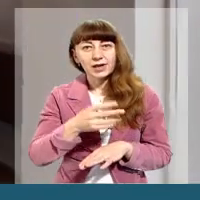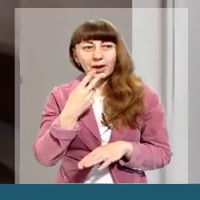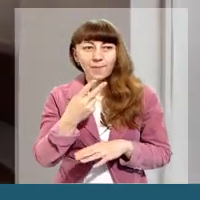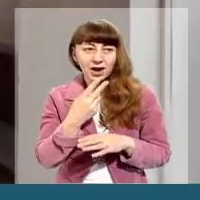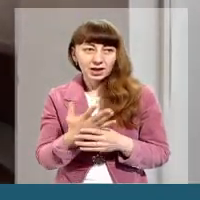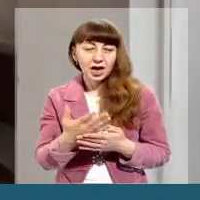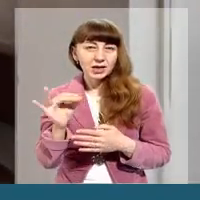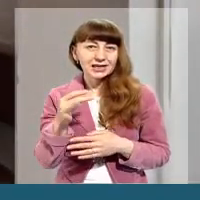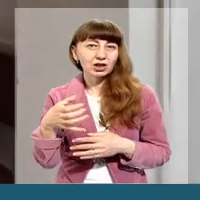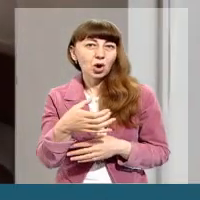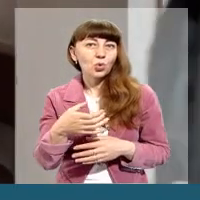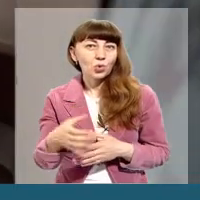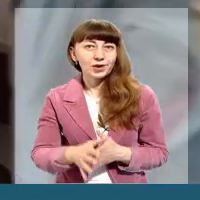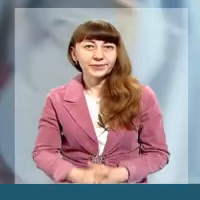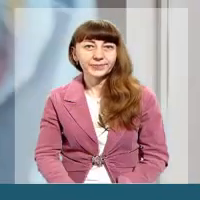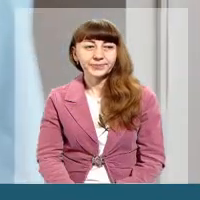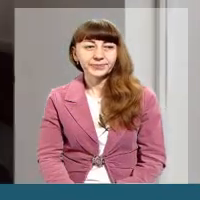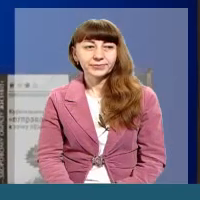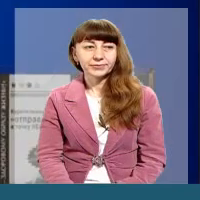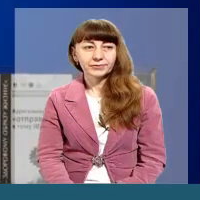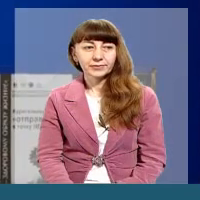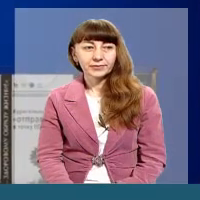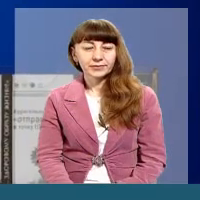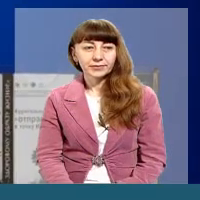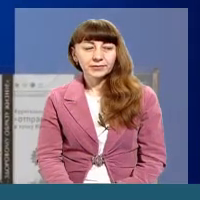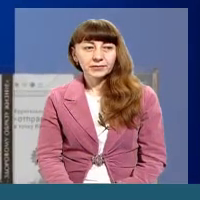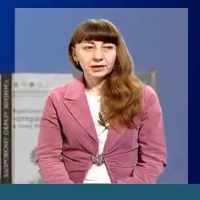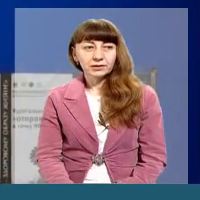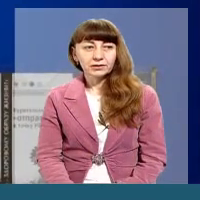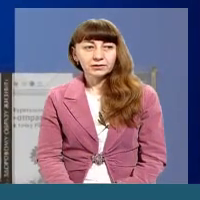табачных изделий и алкоголя. Алмажана Манкельдинова, Олег Сытник, телеканал Костанай.